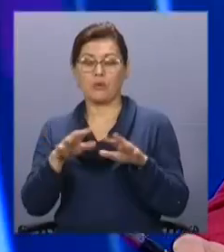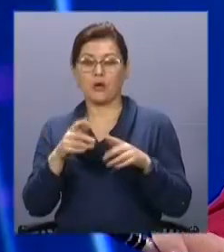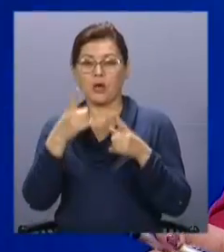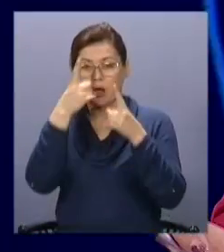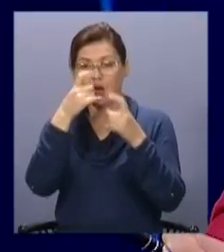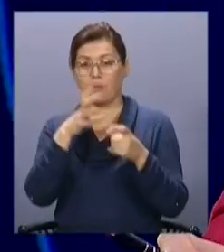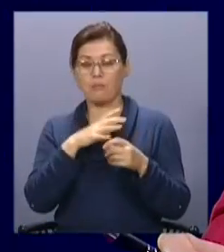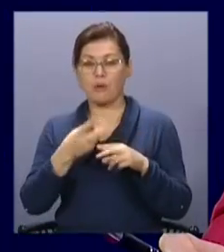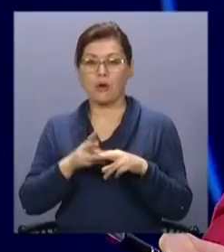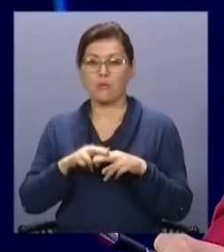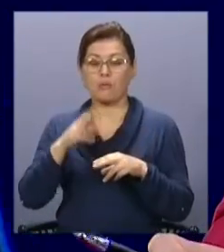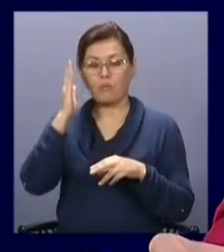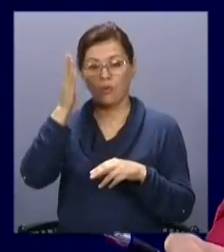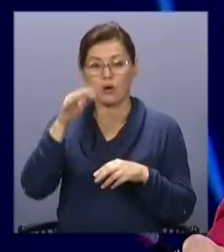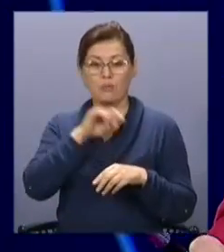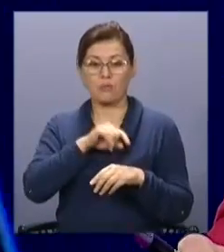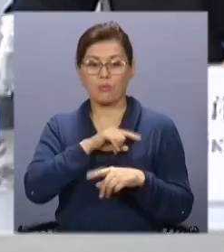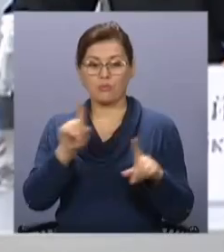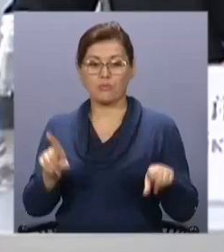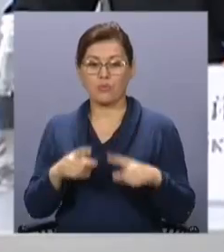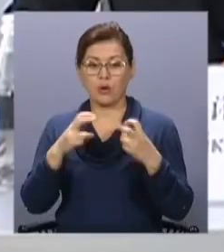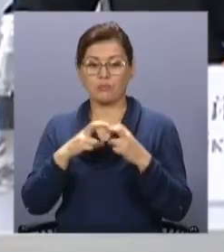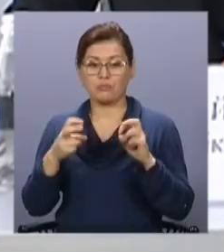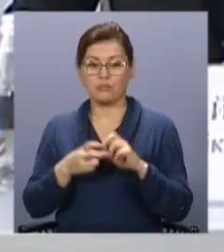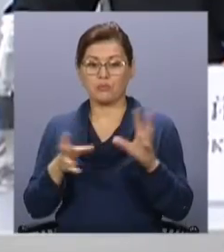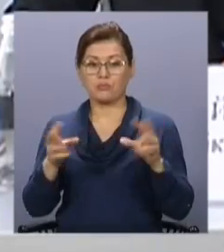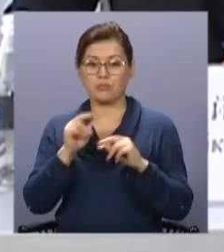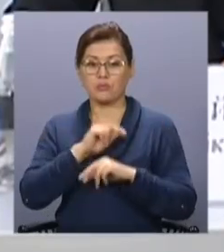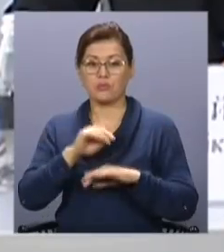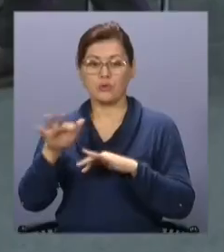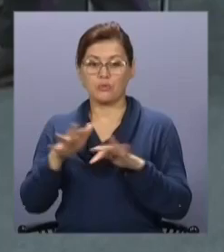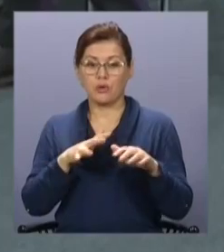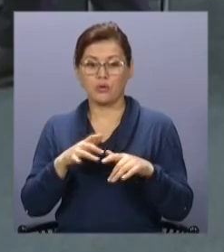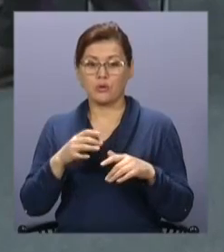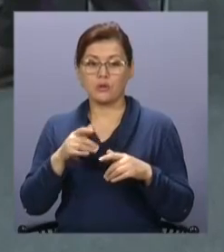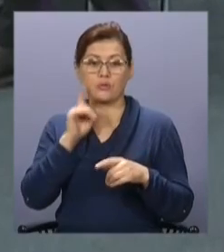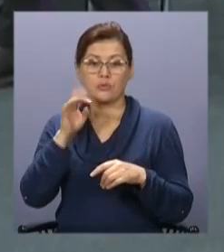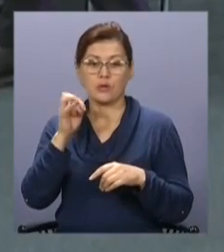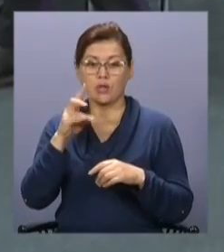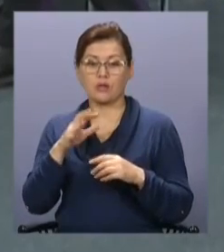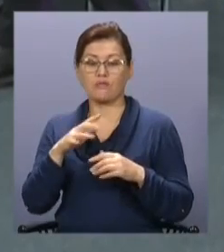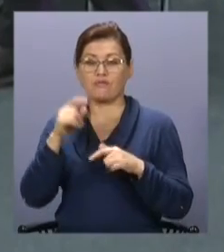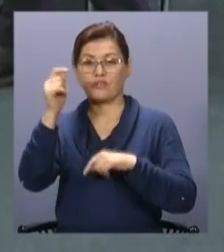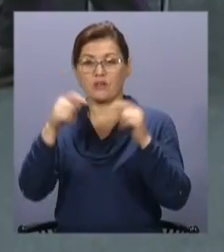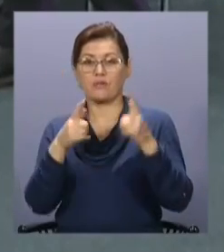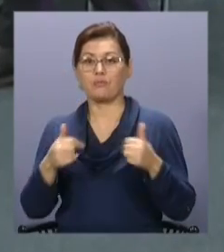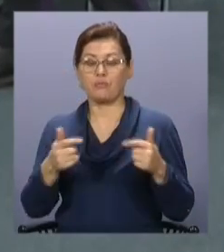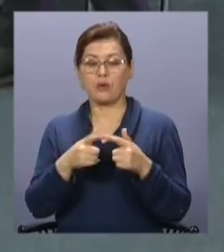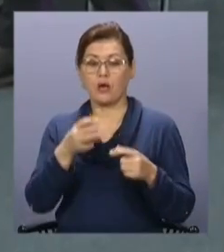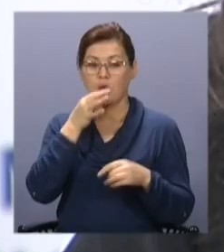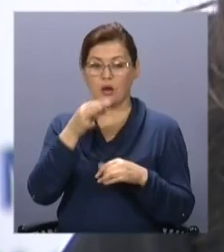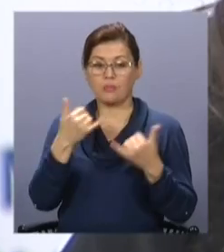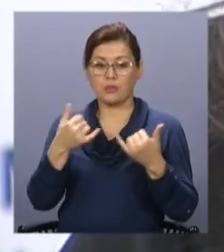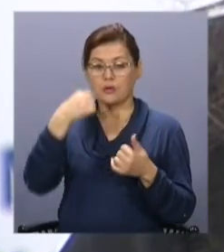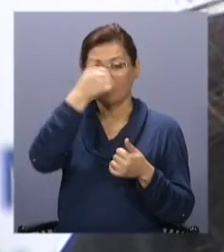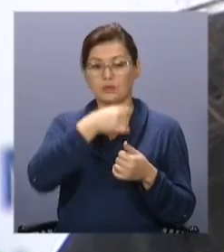баяндады. Болашаққа бағдар рухани жаңғыру мақаласын іске асыру мақсатында жас өркен фестивалі де ұйымдастырылған. Айта кету керек,